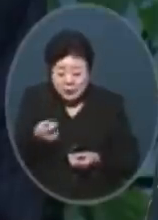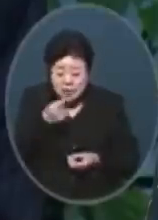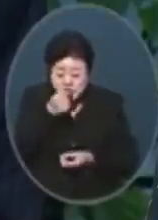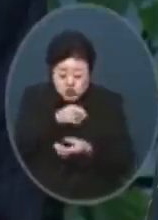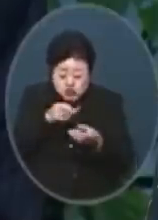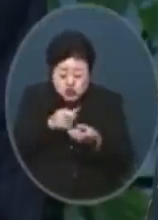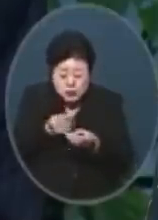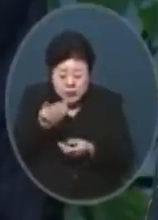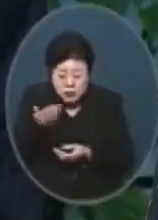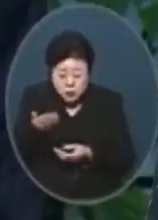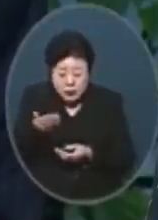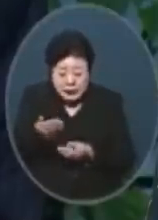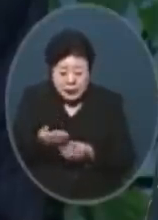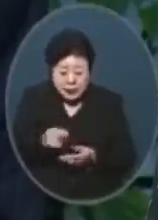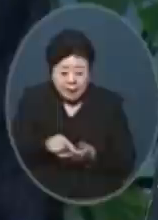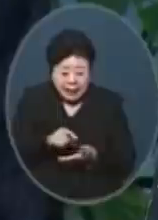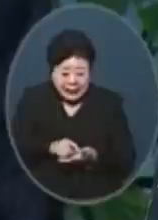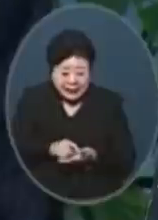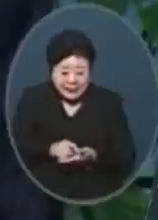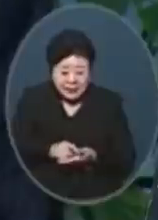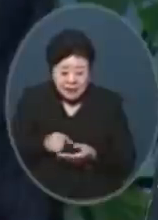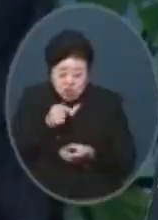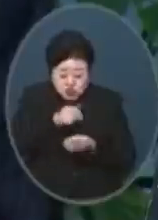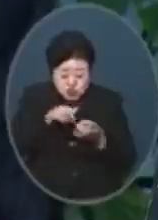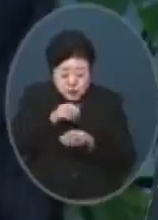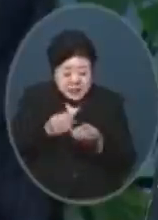구름이 떠올라요. 그가